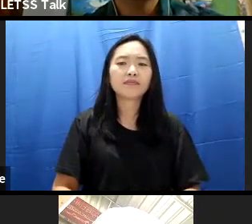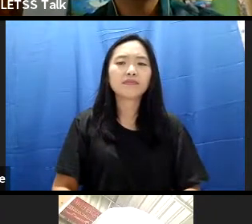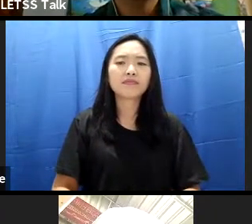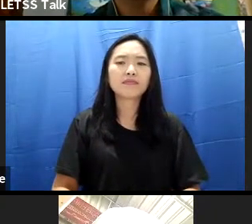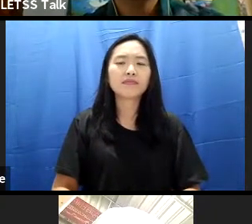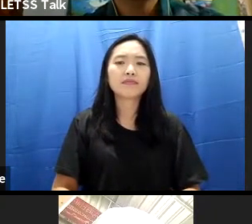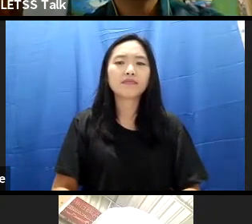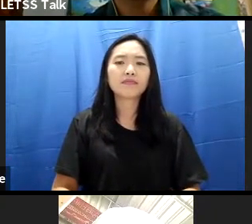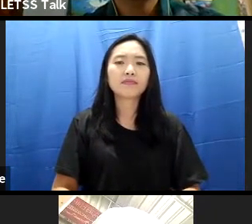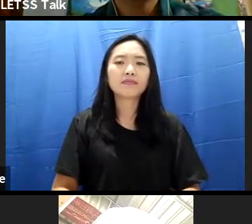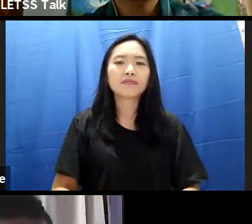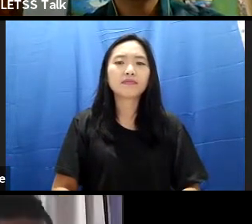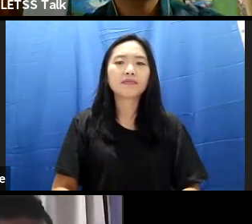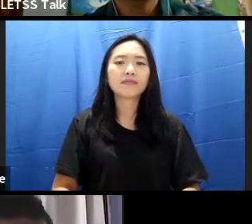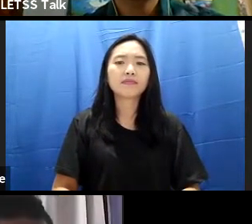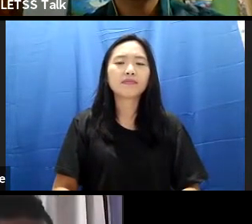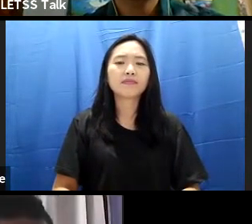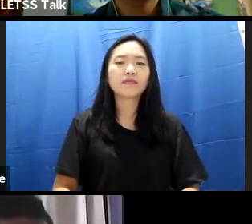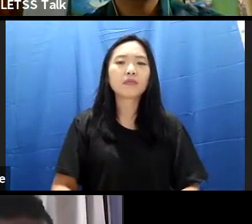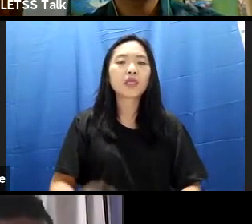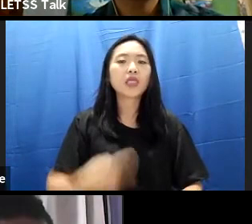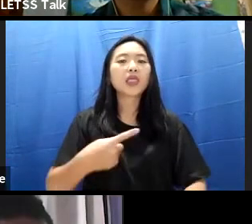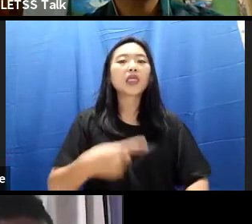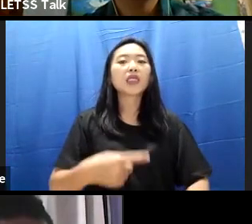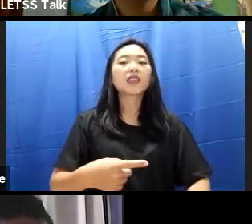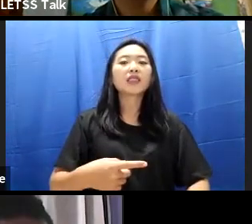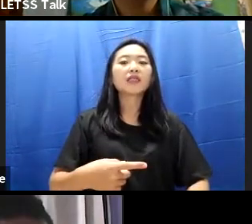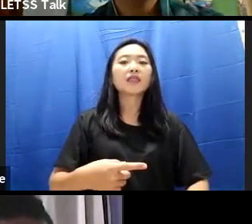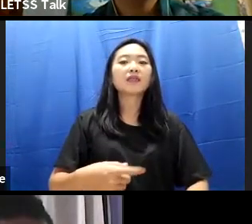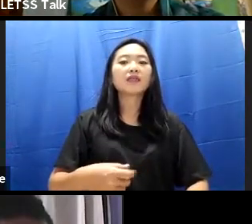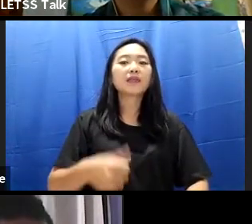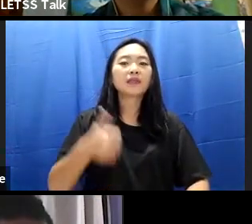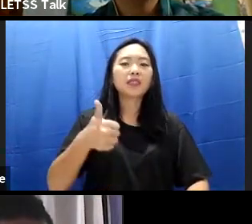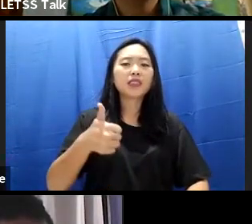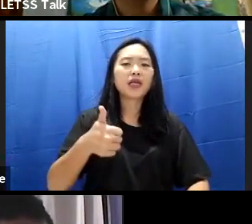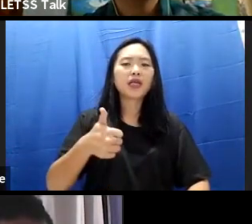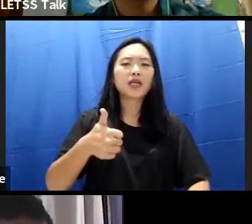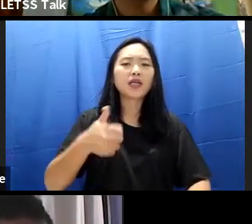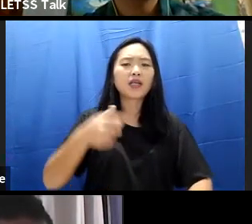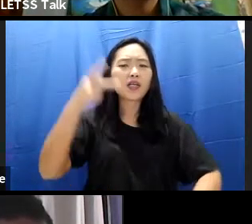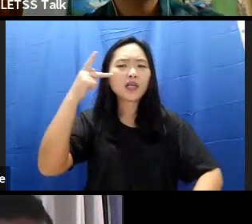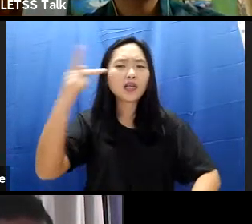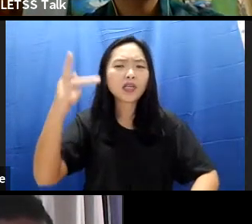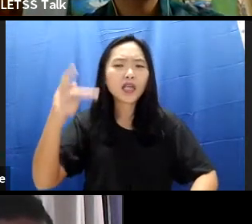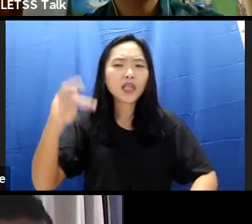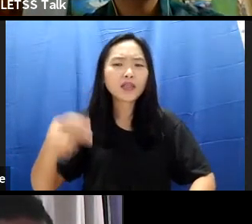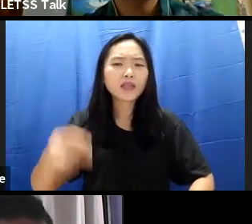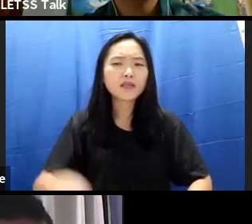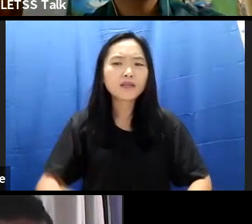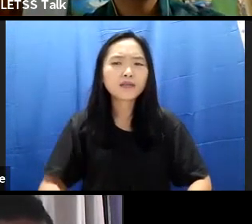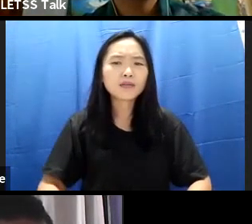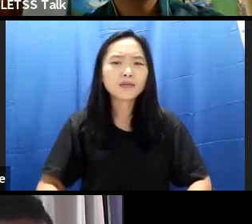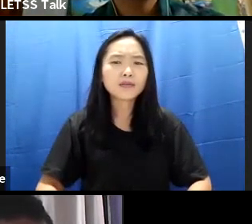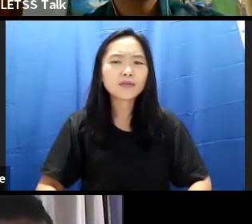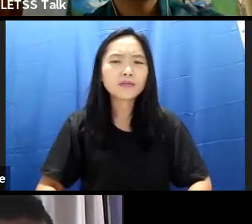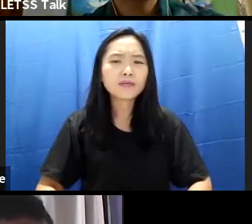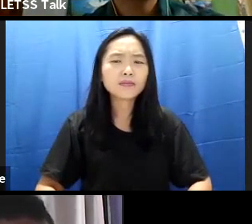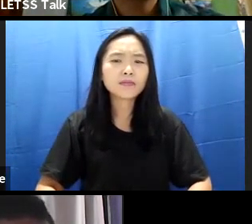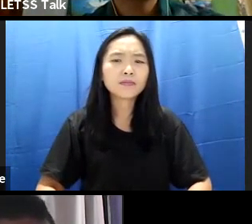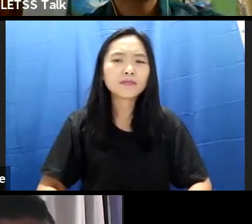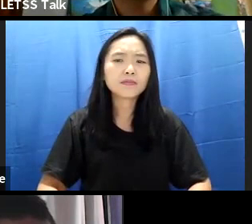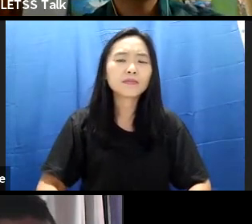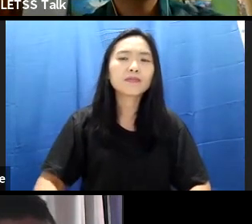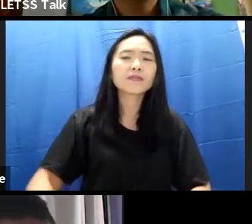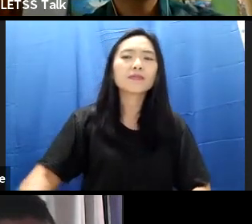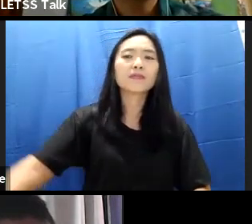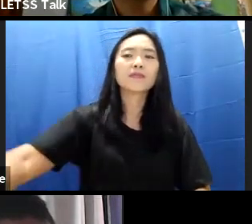bisa juga dilihat dari generasi bisa, atau mungkin juga latar belakang ininya ini. Tapi sebagai institusi sendiri saya melihat ada